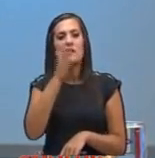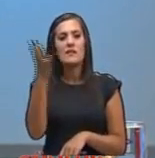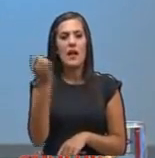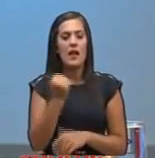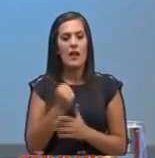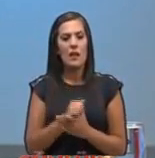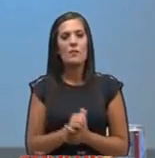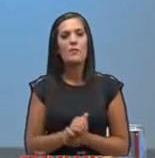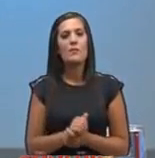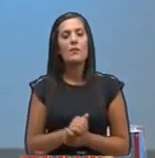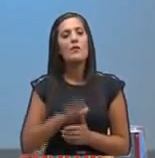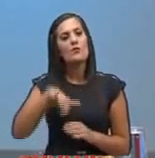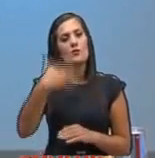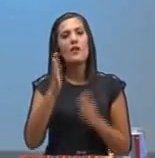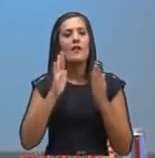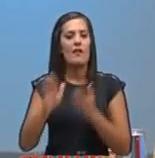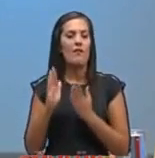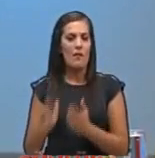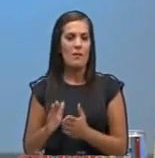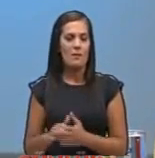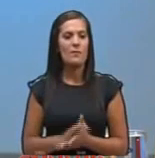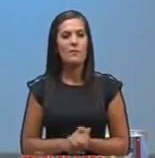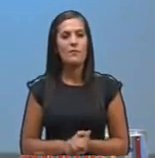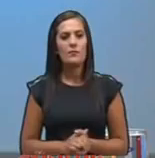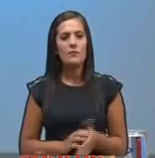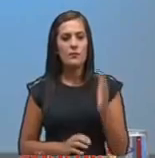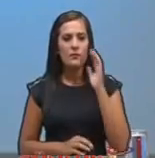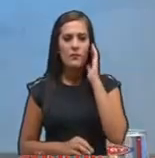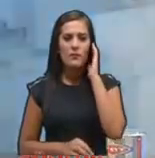Sevgili Nihal'den sanıyorum. Ondan sonra devam ediyoruz programımıza.